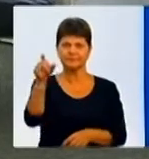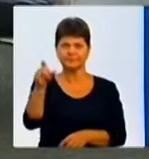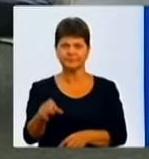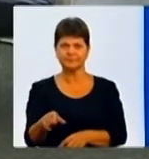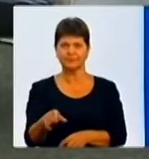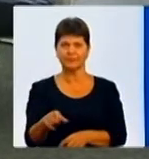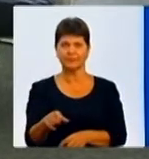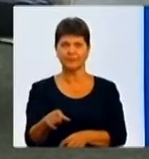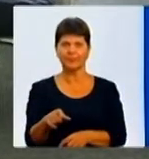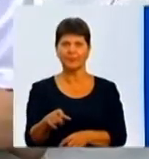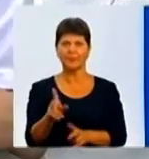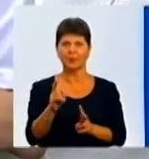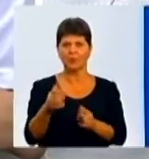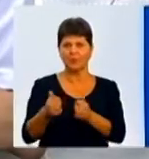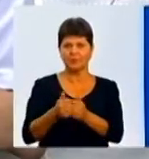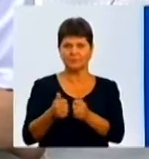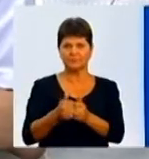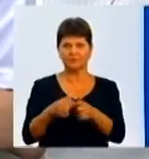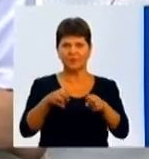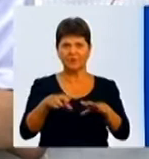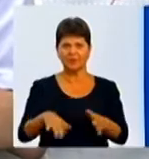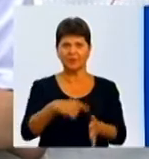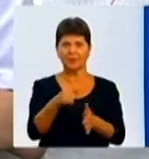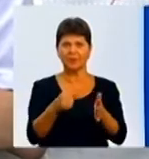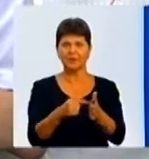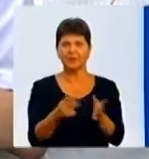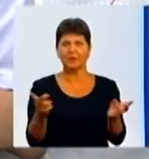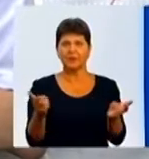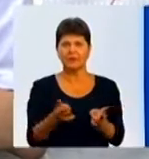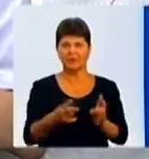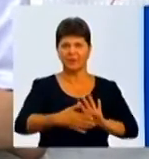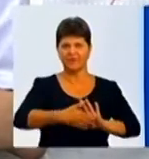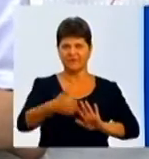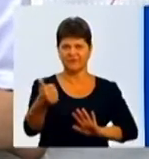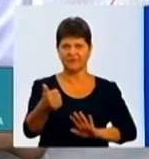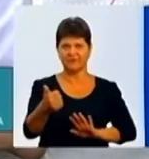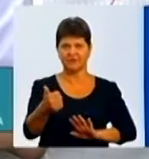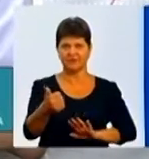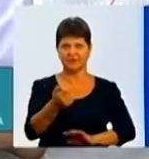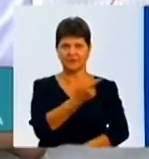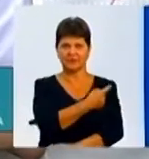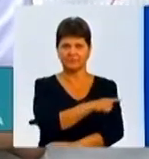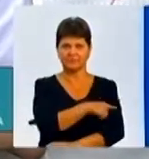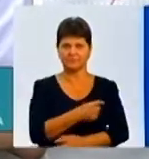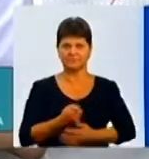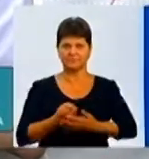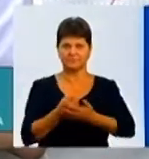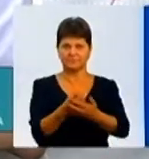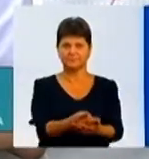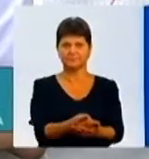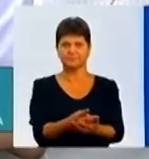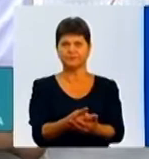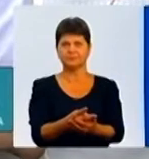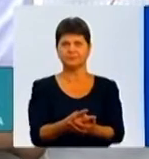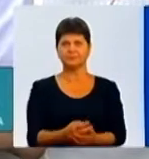його, хто біля нього, вирішують питання про те, що треба визивати невідкладну допомогу, госпіталізувати в